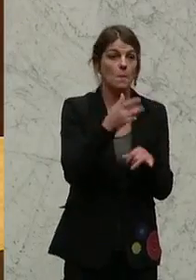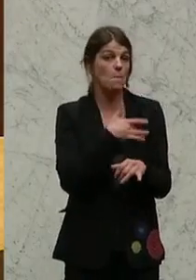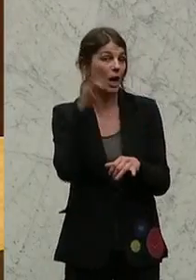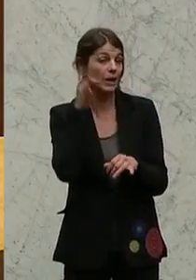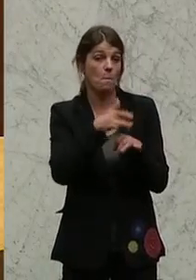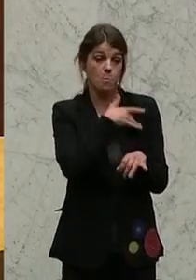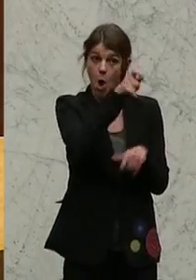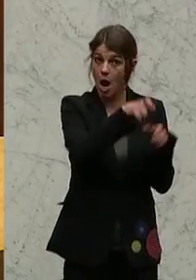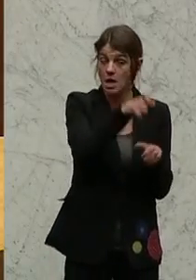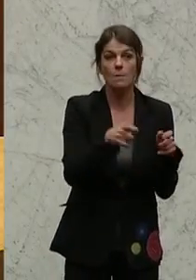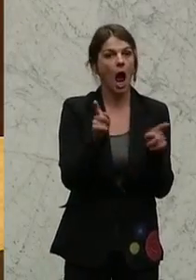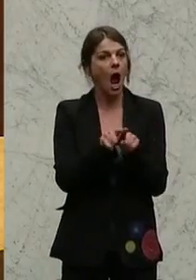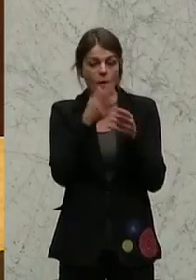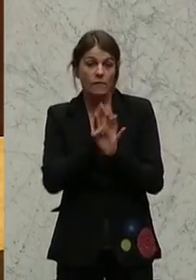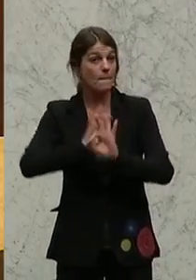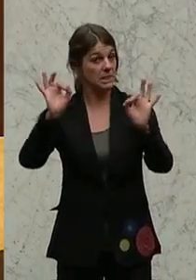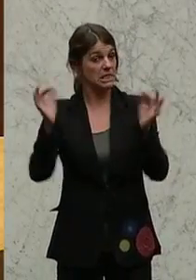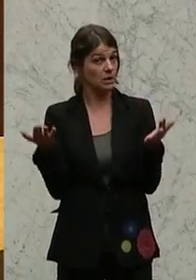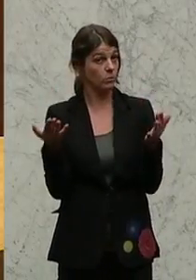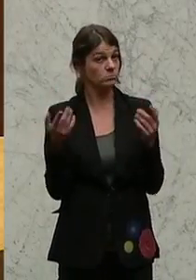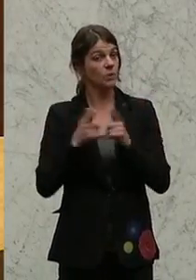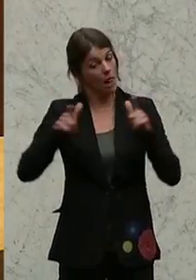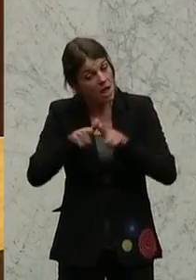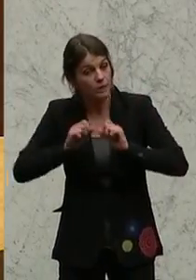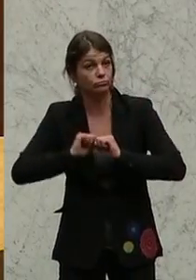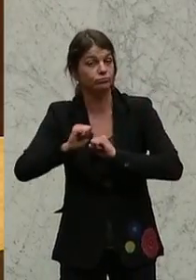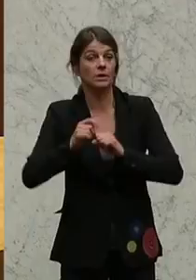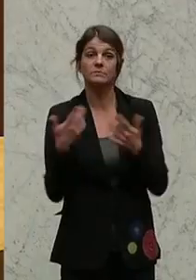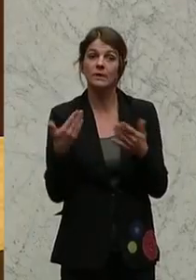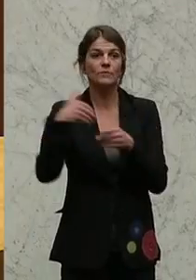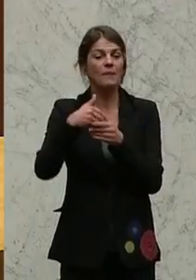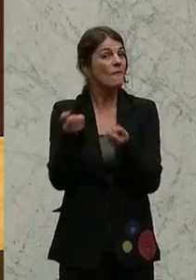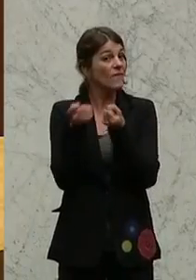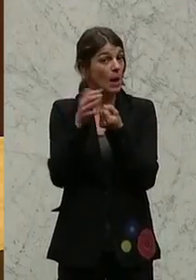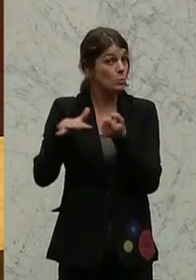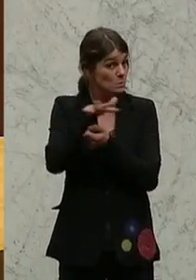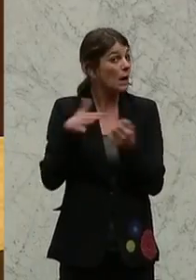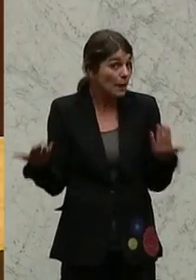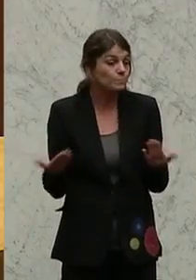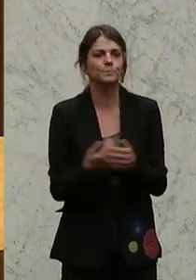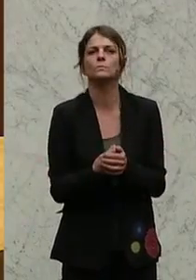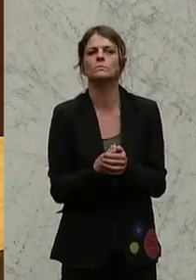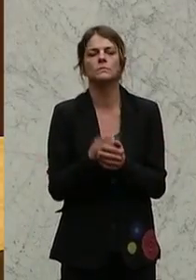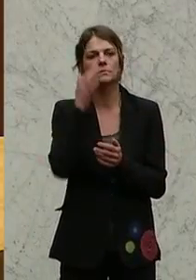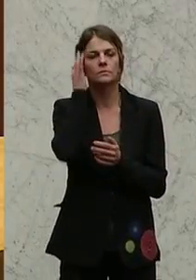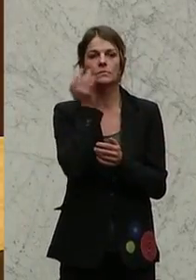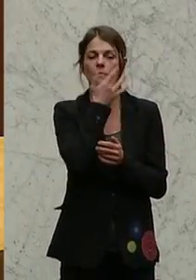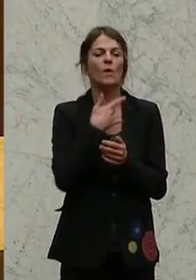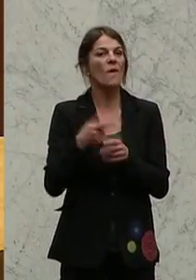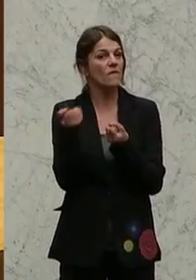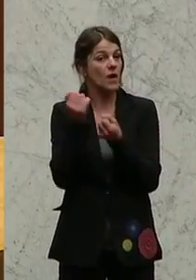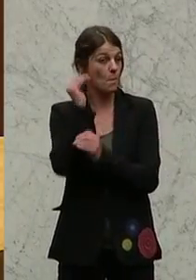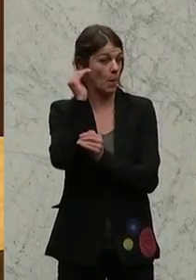Bürgerinnen und Bürgern oder auch in der Verbesserung, in der Effizienzsteigerung in den Verwaltungsbereichen, in den